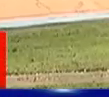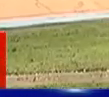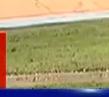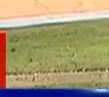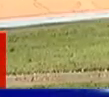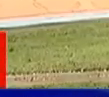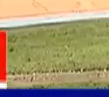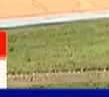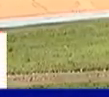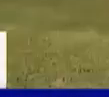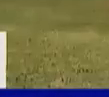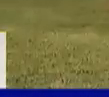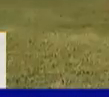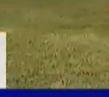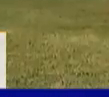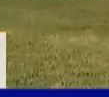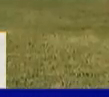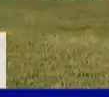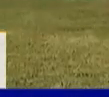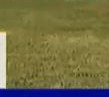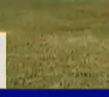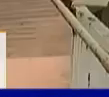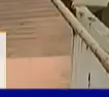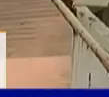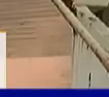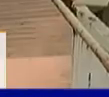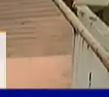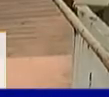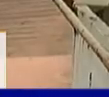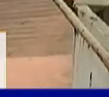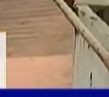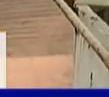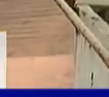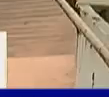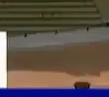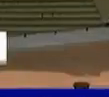Velodrome Ceras bakal ditutup sepenuhnya dari sebarang kejohanan minggu ini.